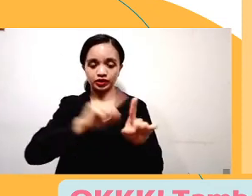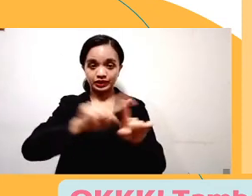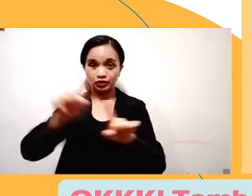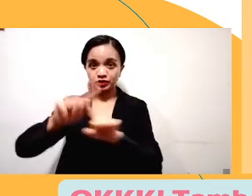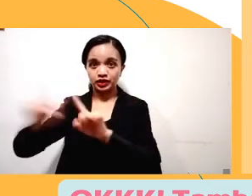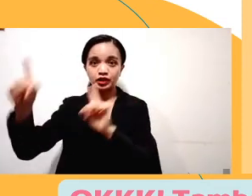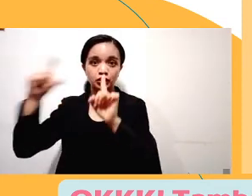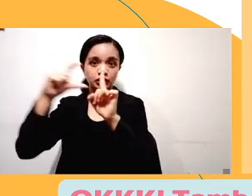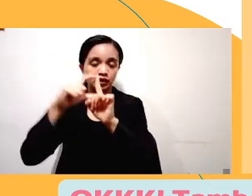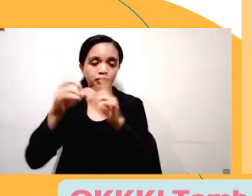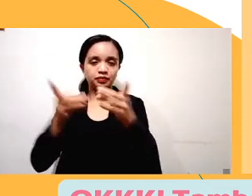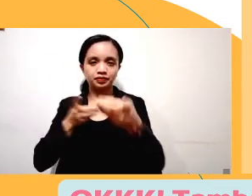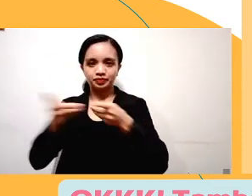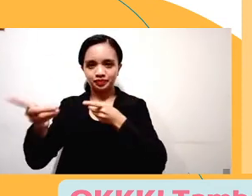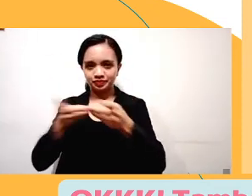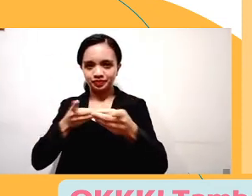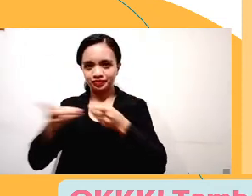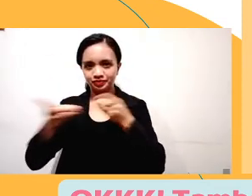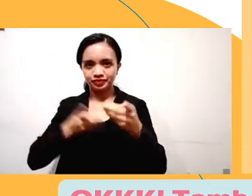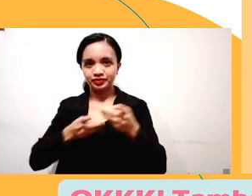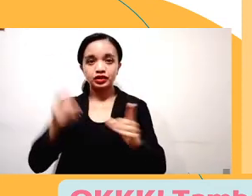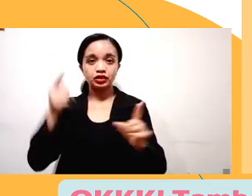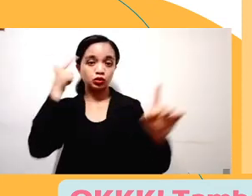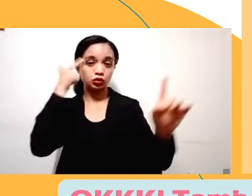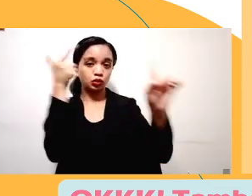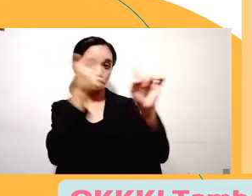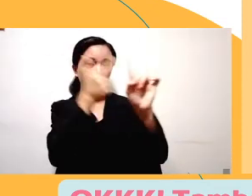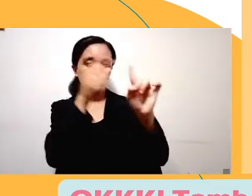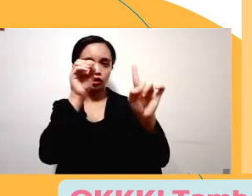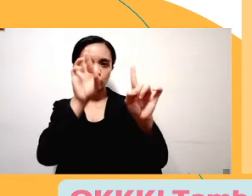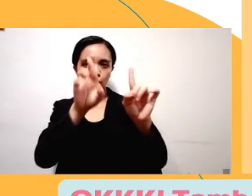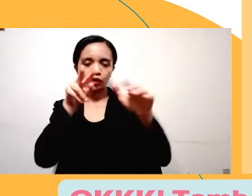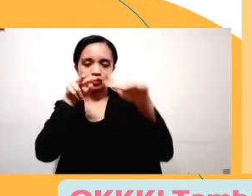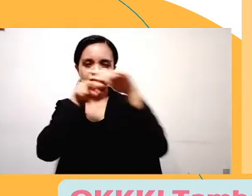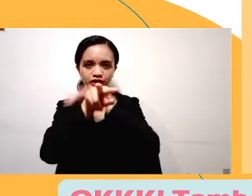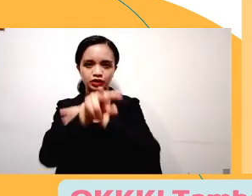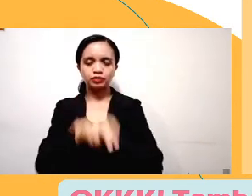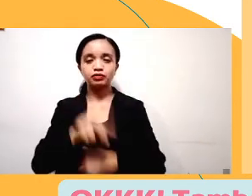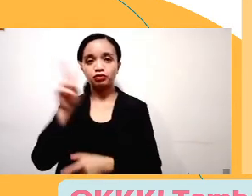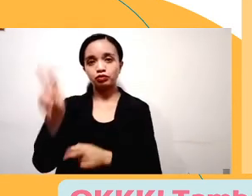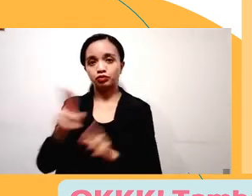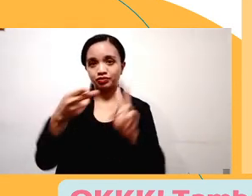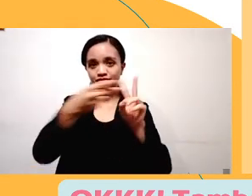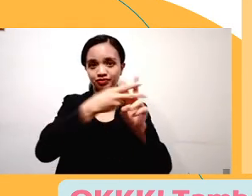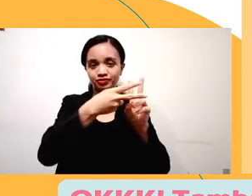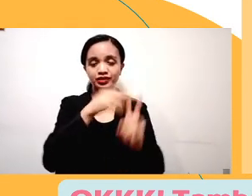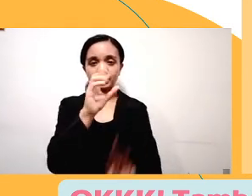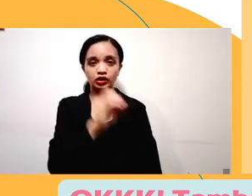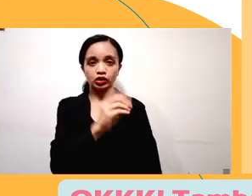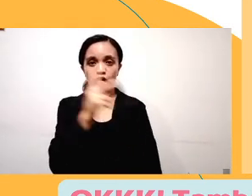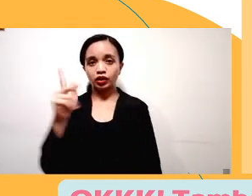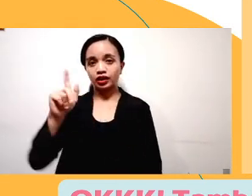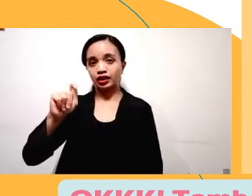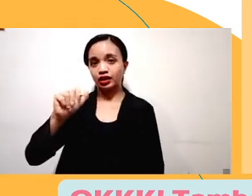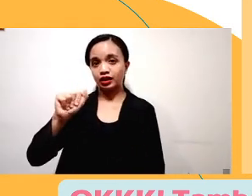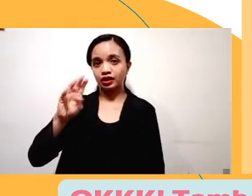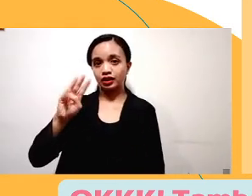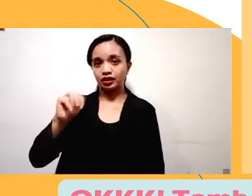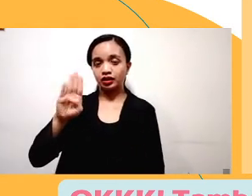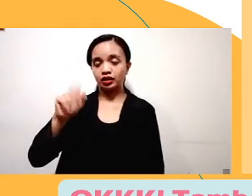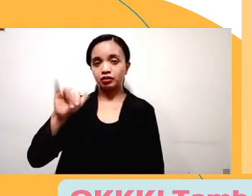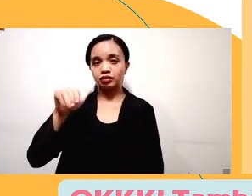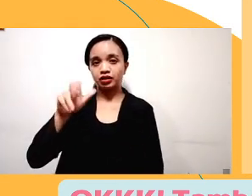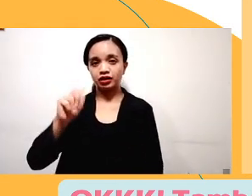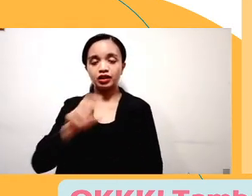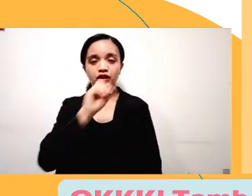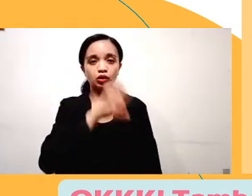iyong goal o vision. Gamitin ang hashtag na OKKK Tambayan or hashtag improv,